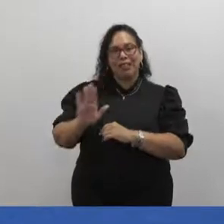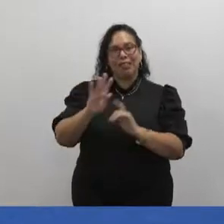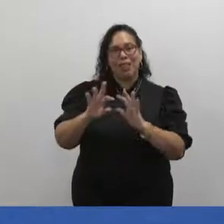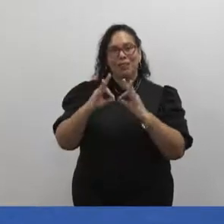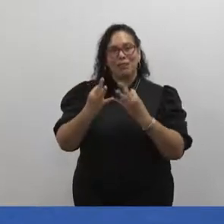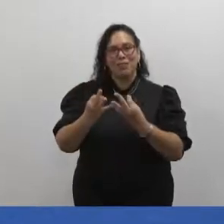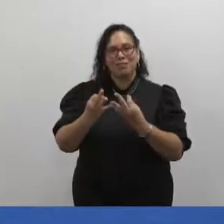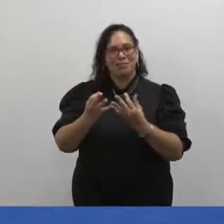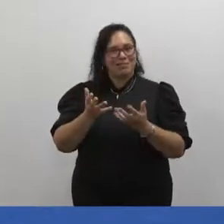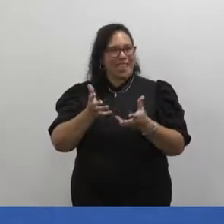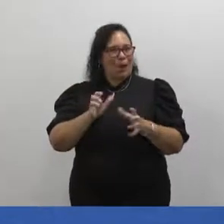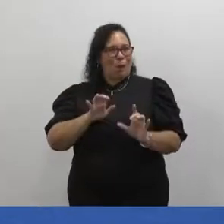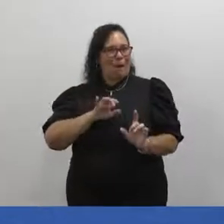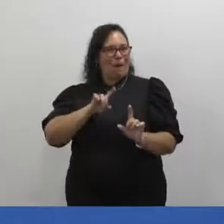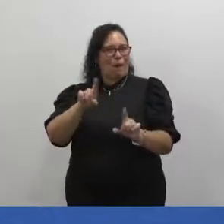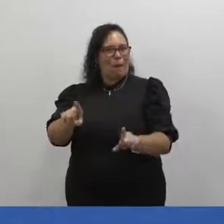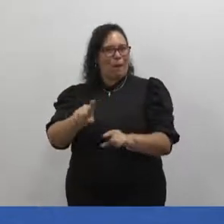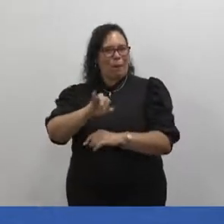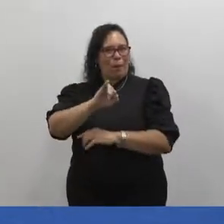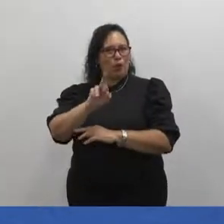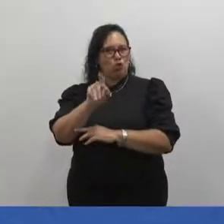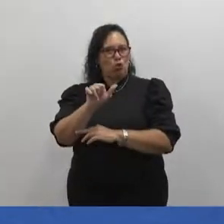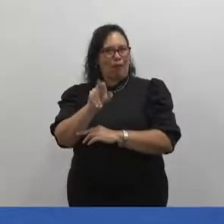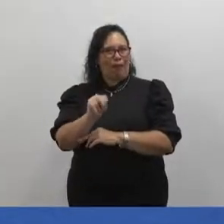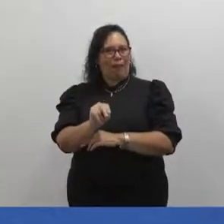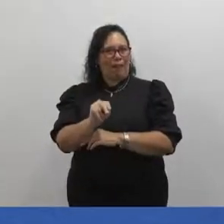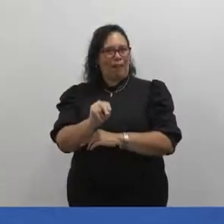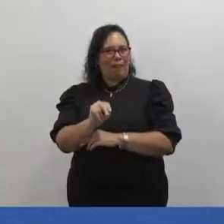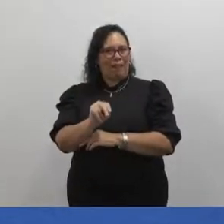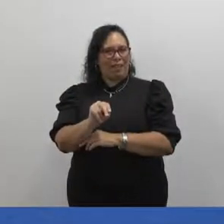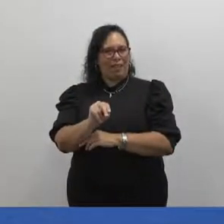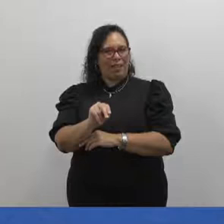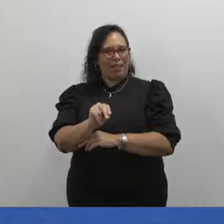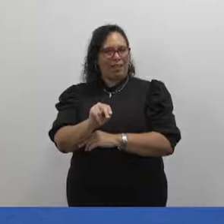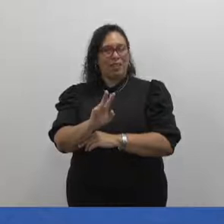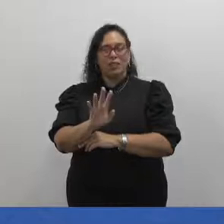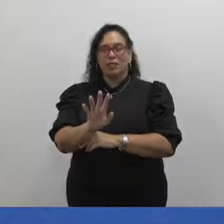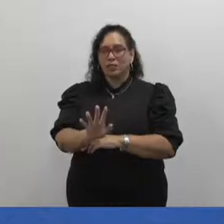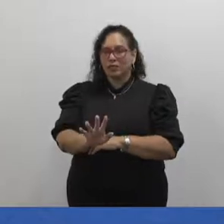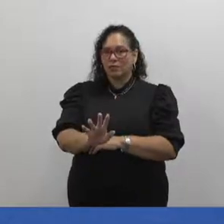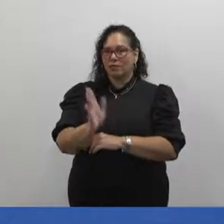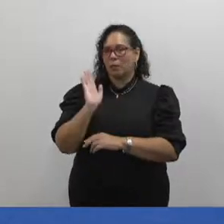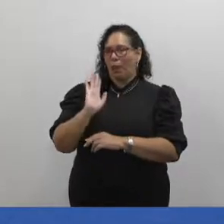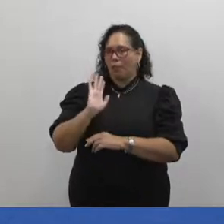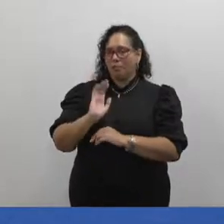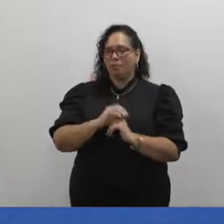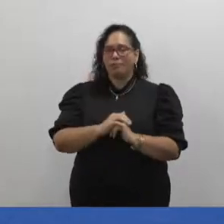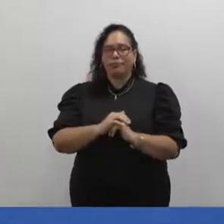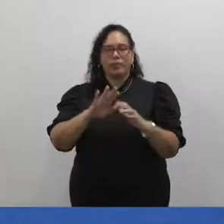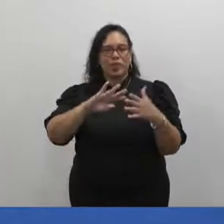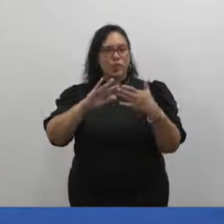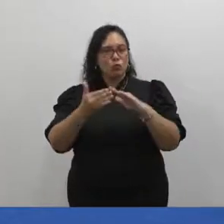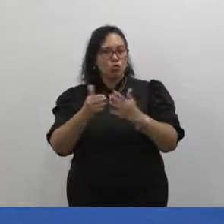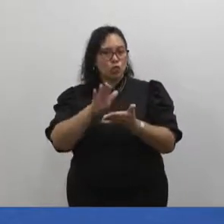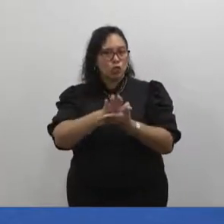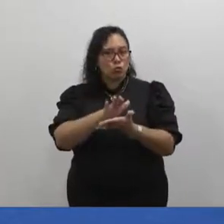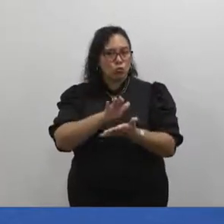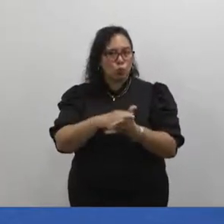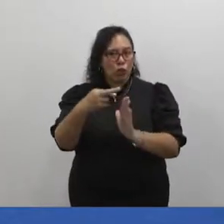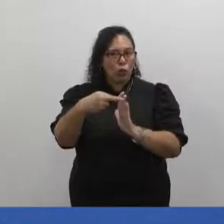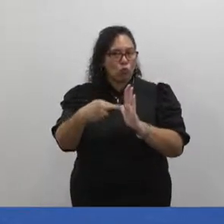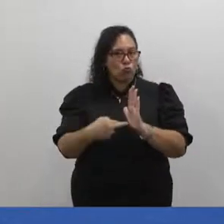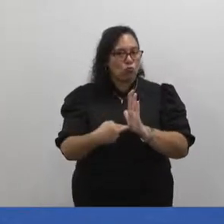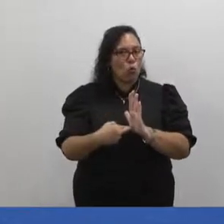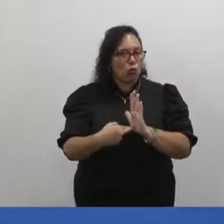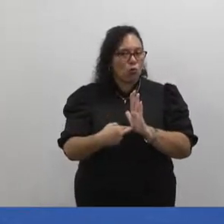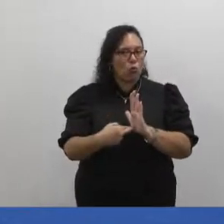phục bà đài hay nâng cầm cổ xa này mình chọn ở kia mình chọn ai ta sẽ ra cho đến tê đây bì em bì xa lá